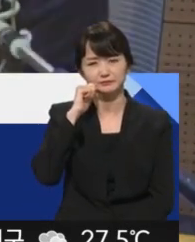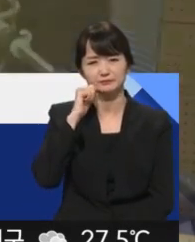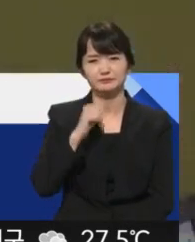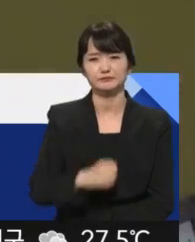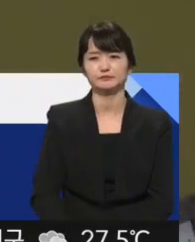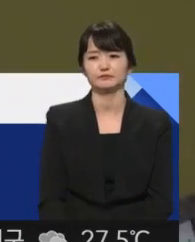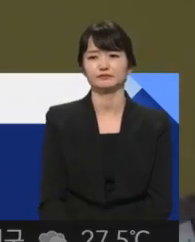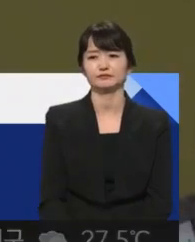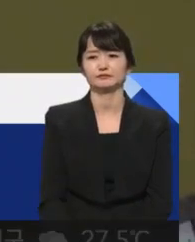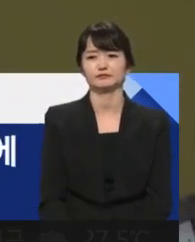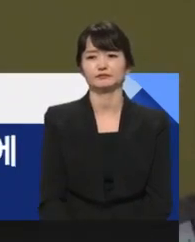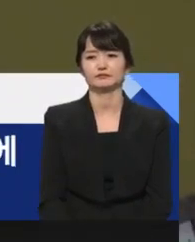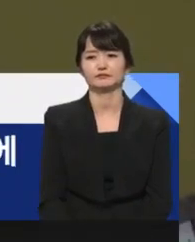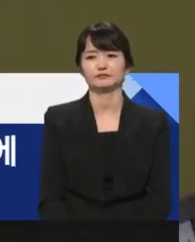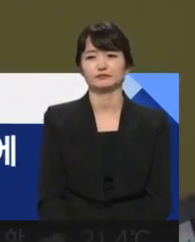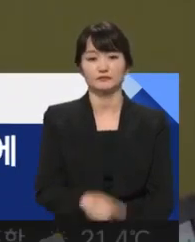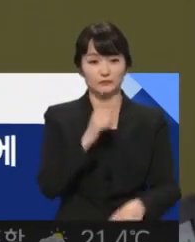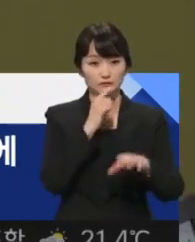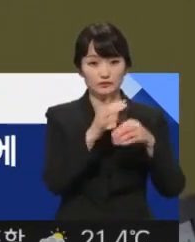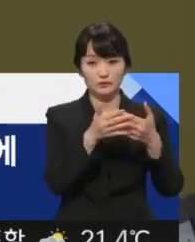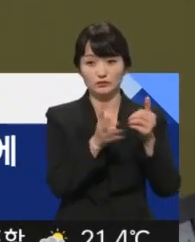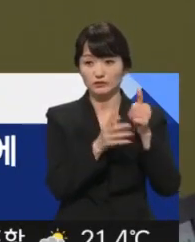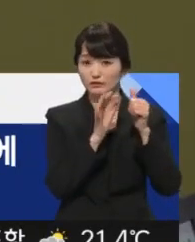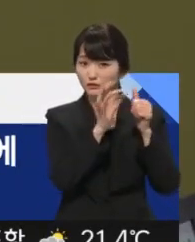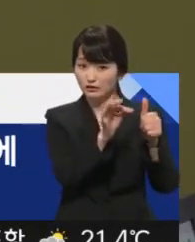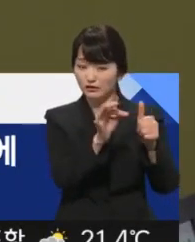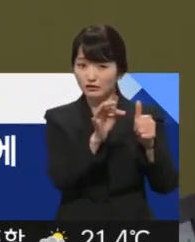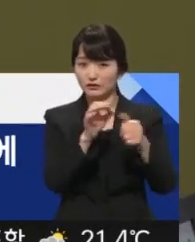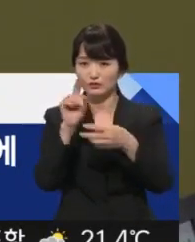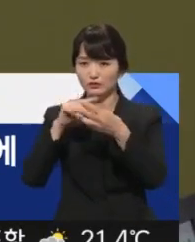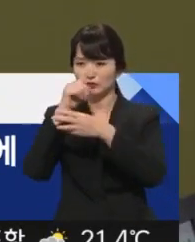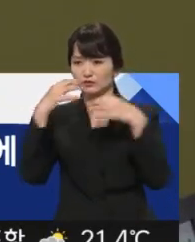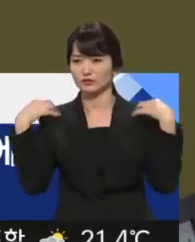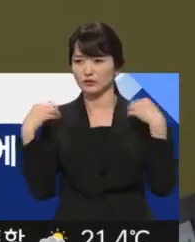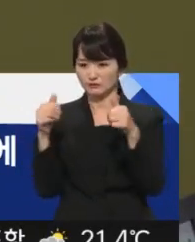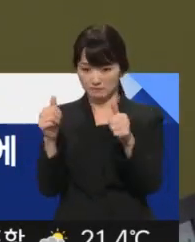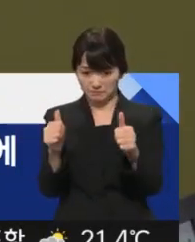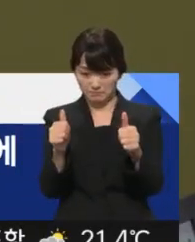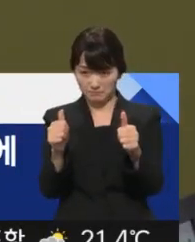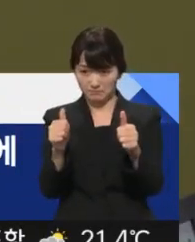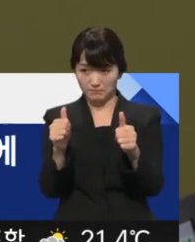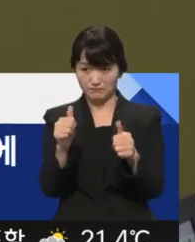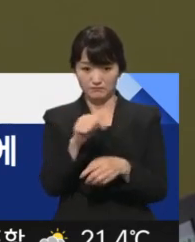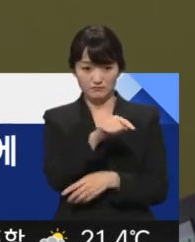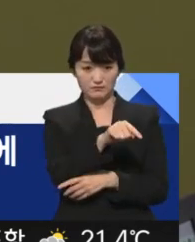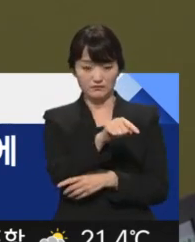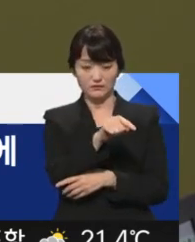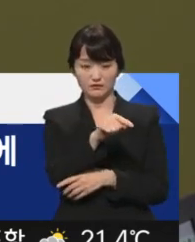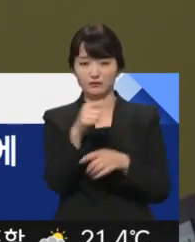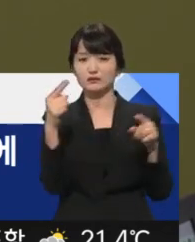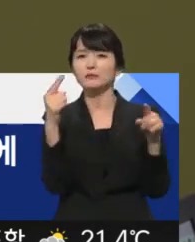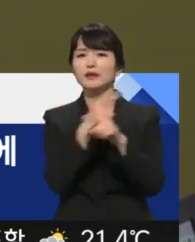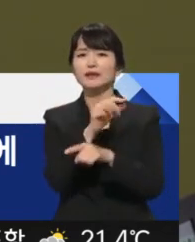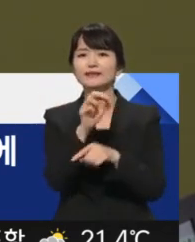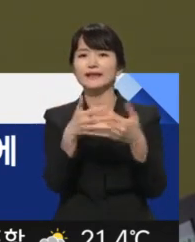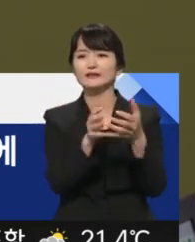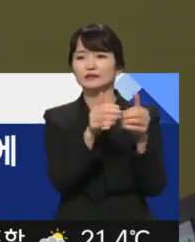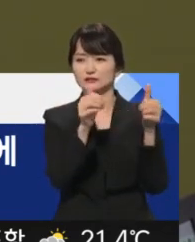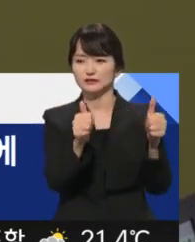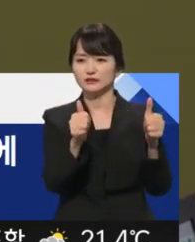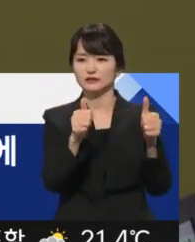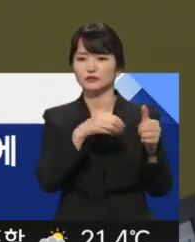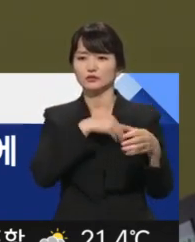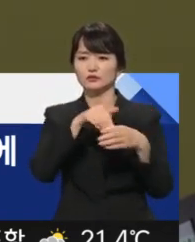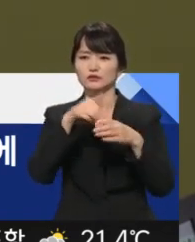것이다. 민노공천은 윤정부 심판이라는 프레임을 야당 심판으로 바꾸기 때문에 총선